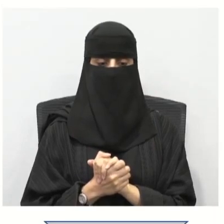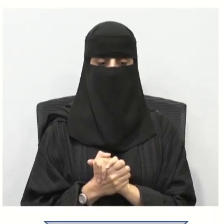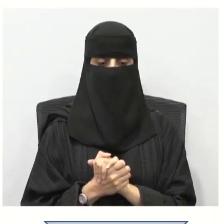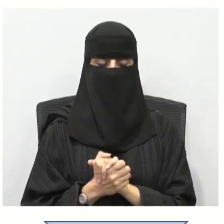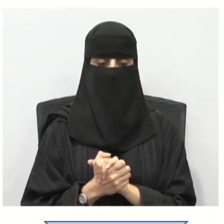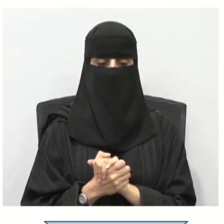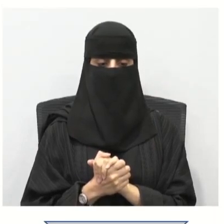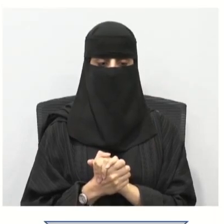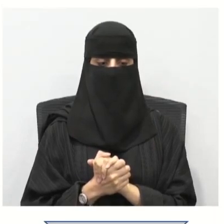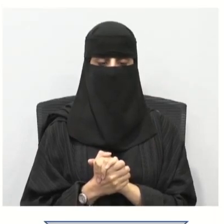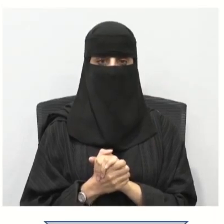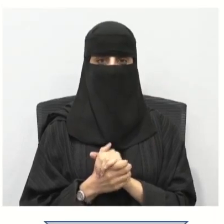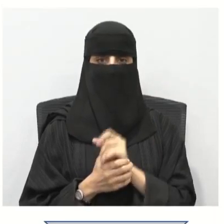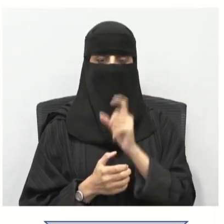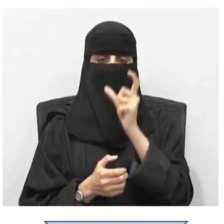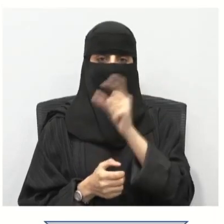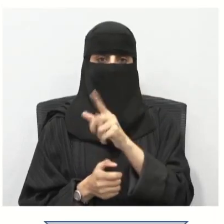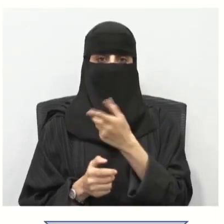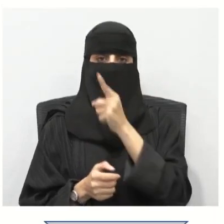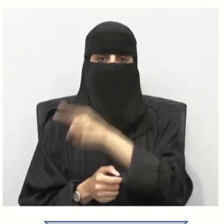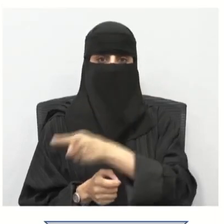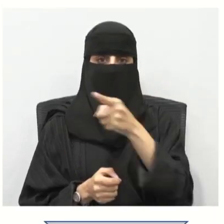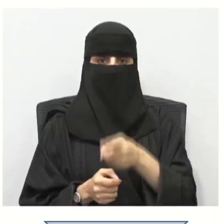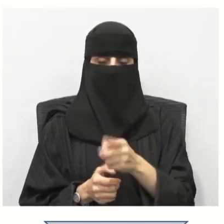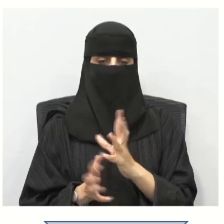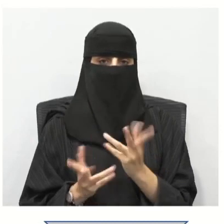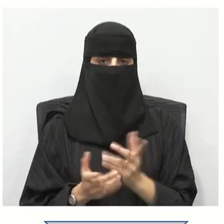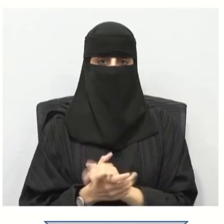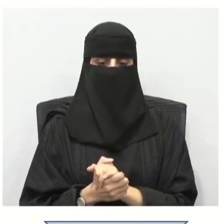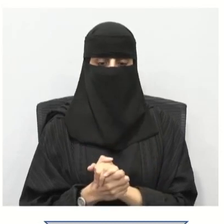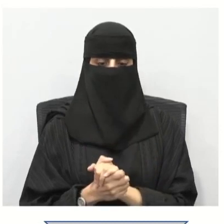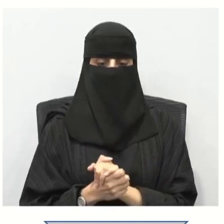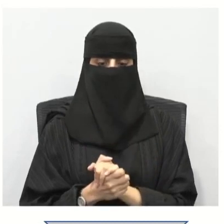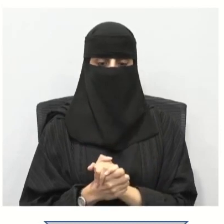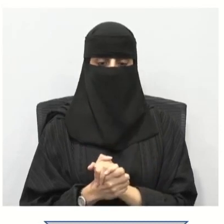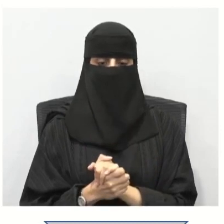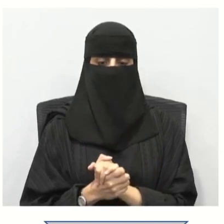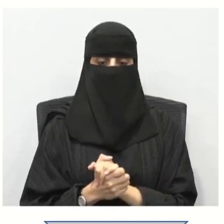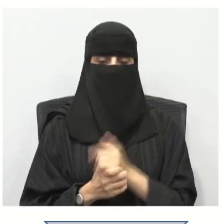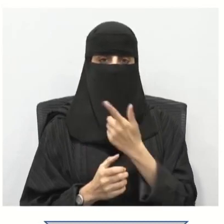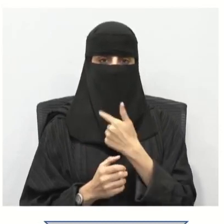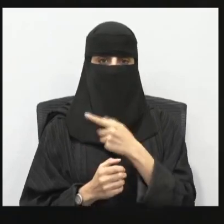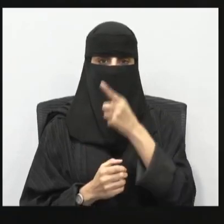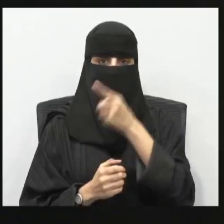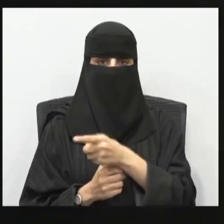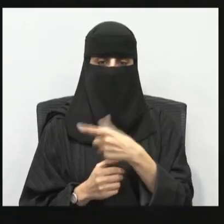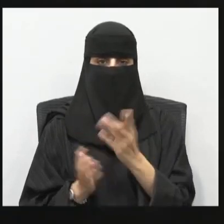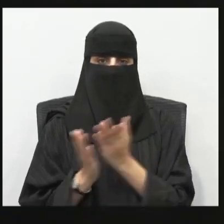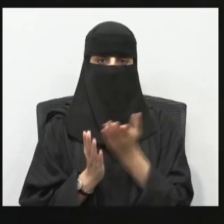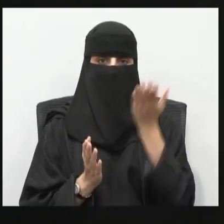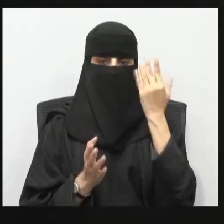الاستفهام وهذه الكلمه هذان احسنتم اسم اشاره كما تعرفنا في